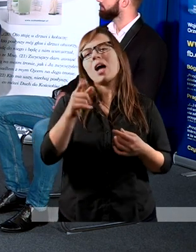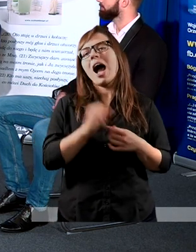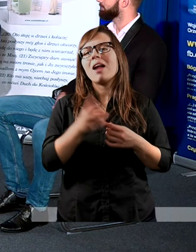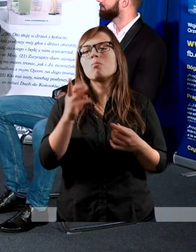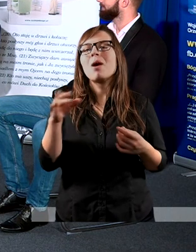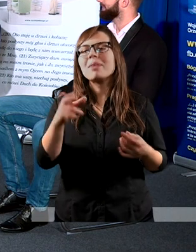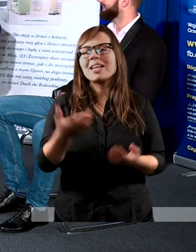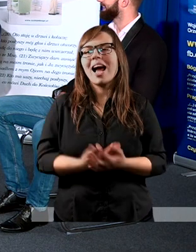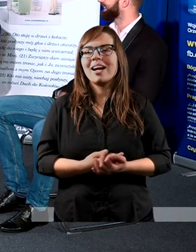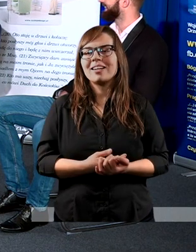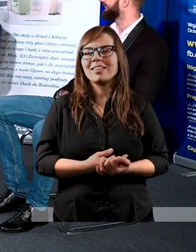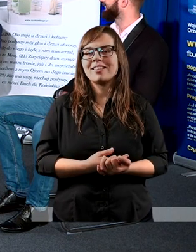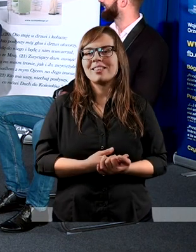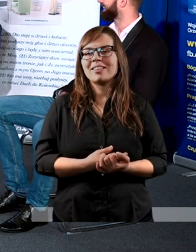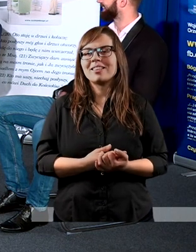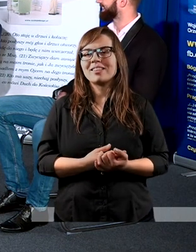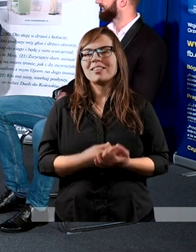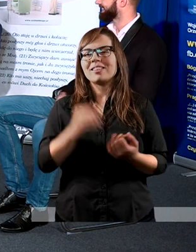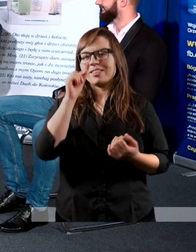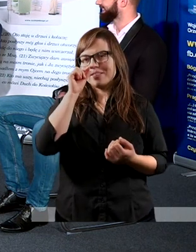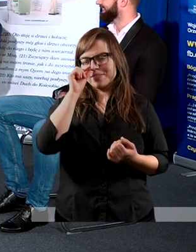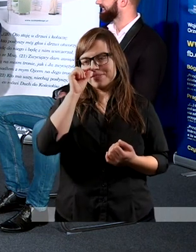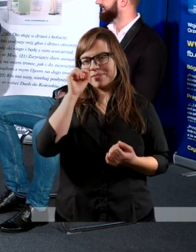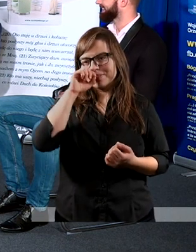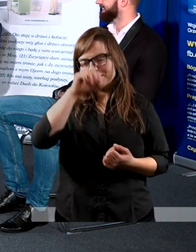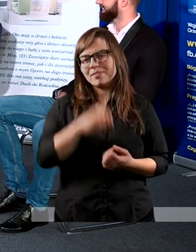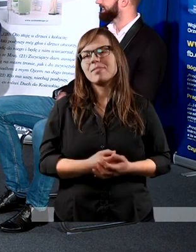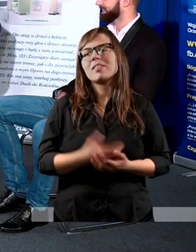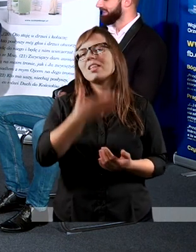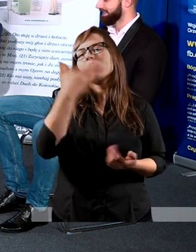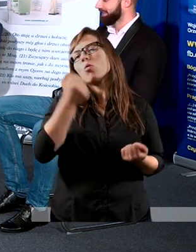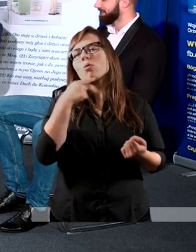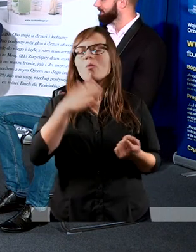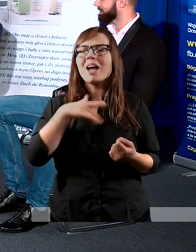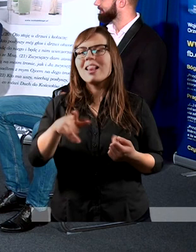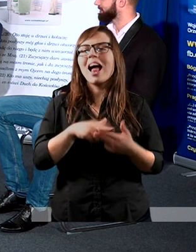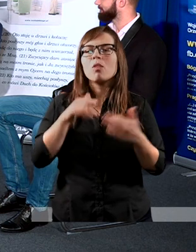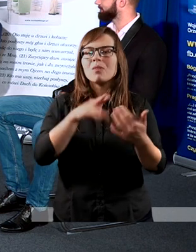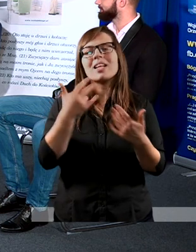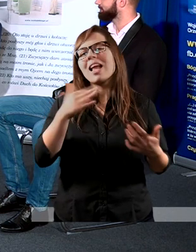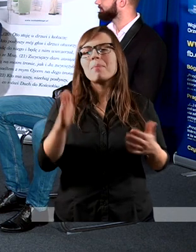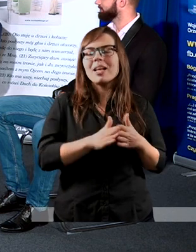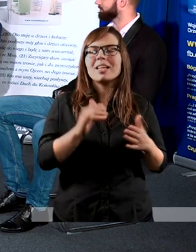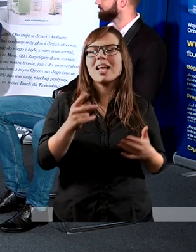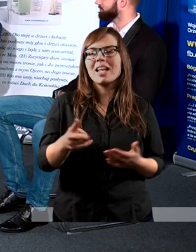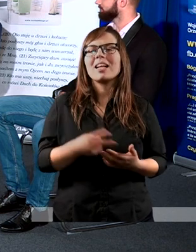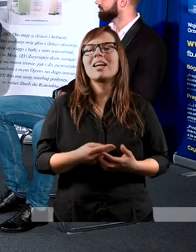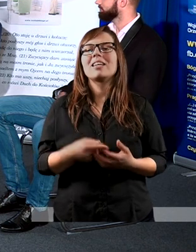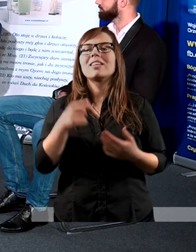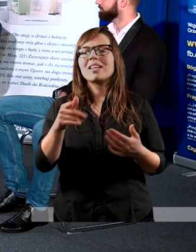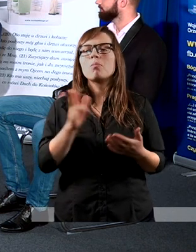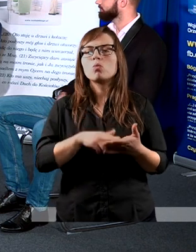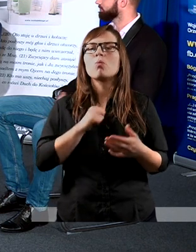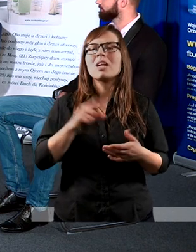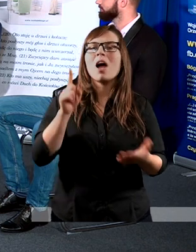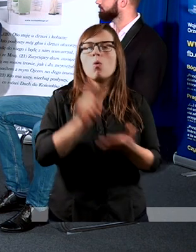PR? To trudno powiedzieć. Trudno powiedzieć, co tak naprawdę miało na to wpływ, ale no niemniej jednak niektórym